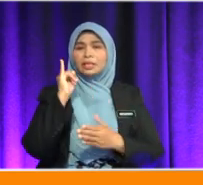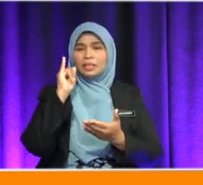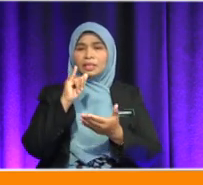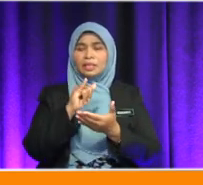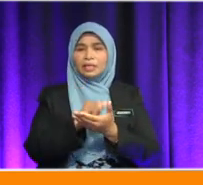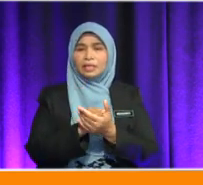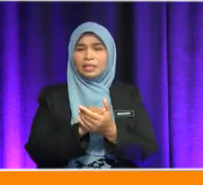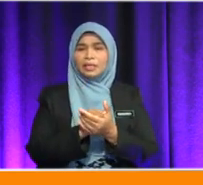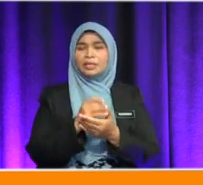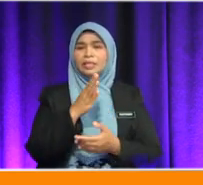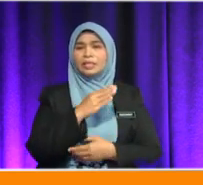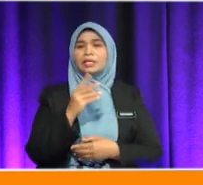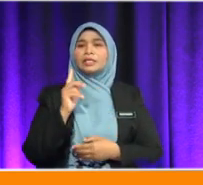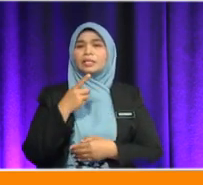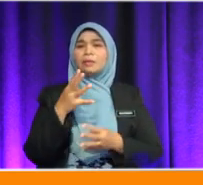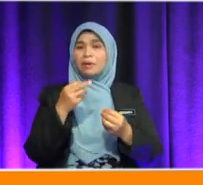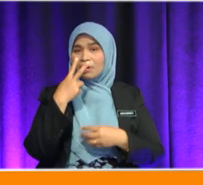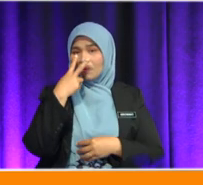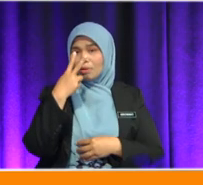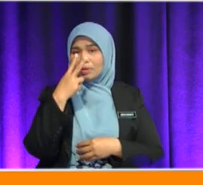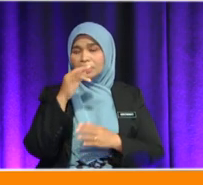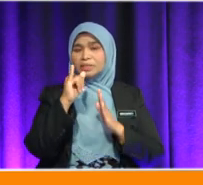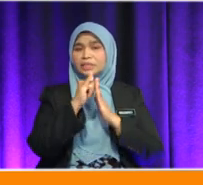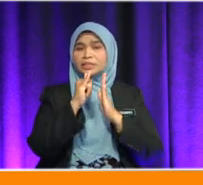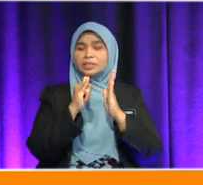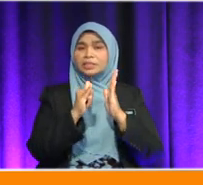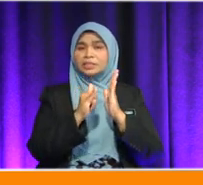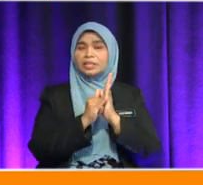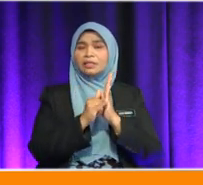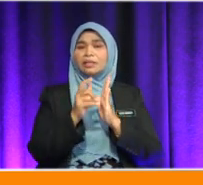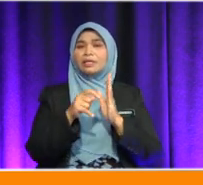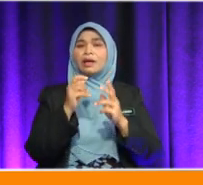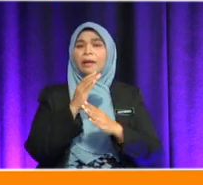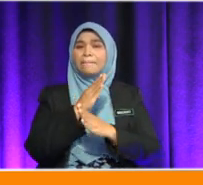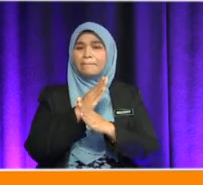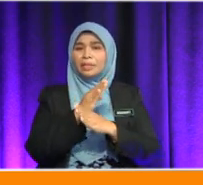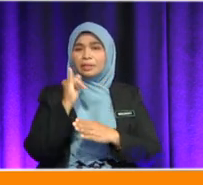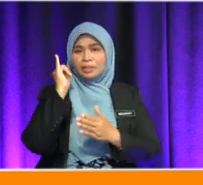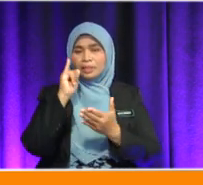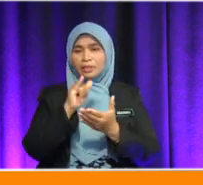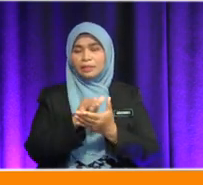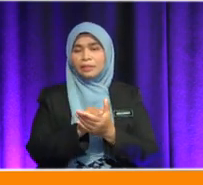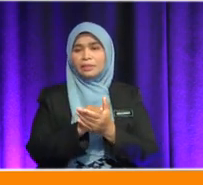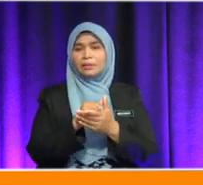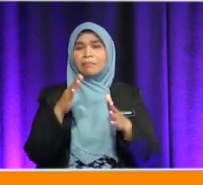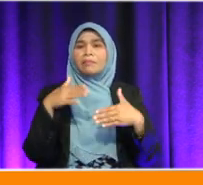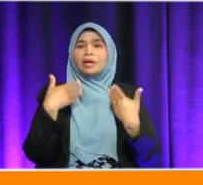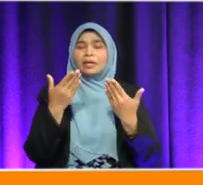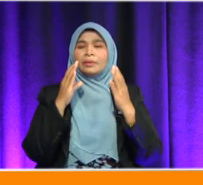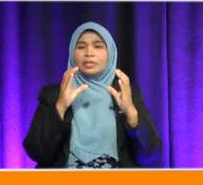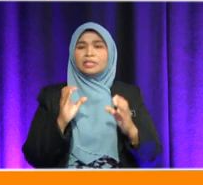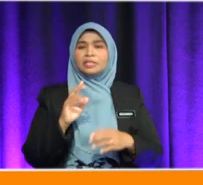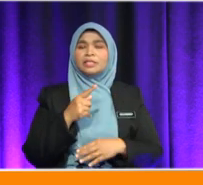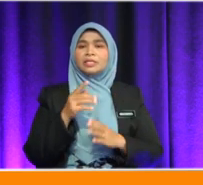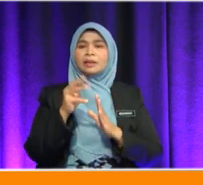kita lihat juga syarat-syarat terbatal Iman seterusnya Bagaimana cara kita